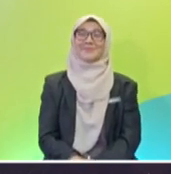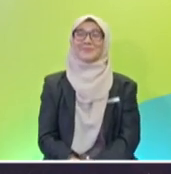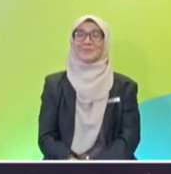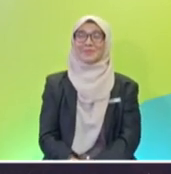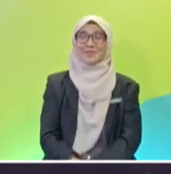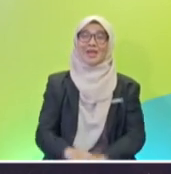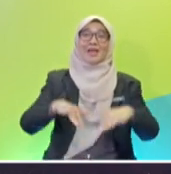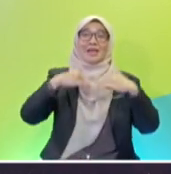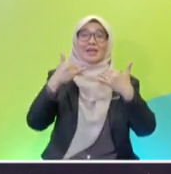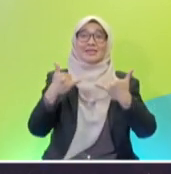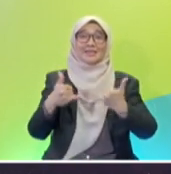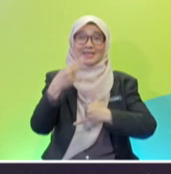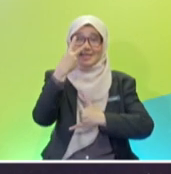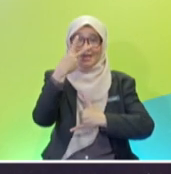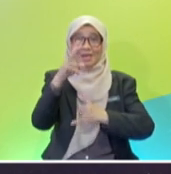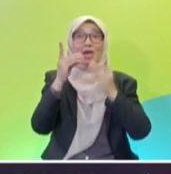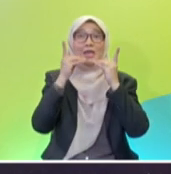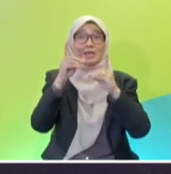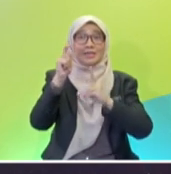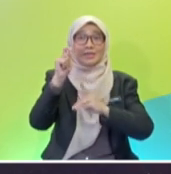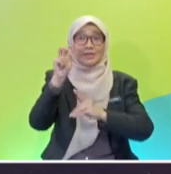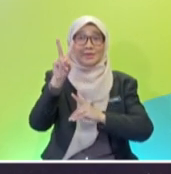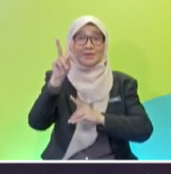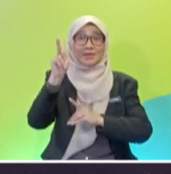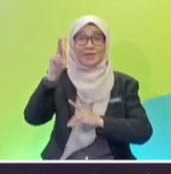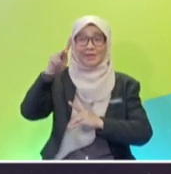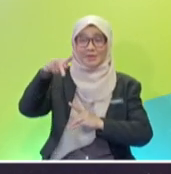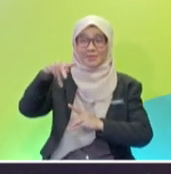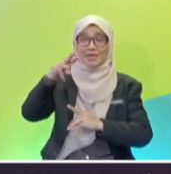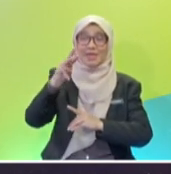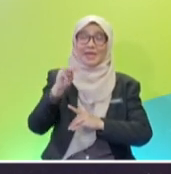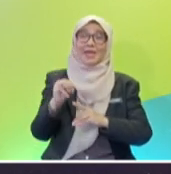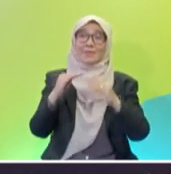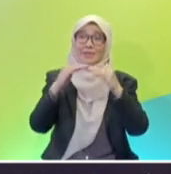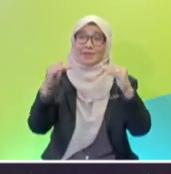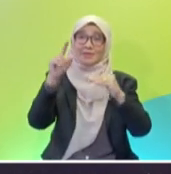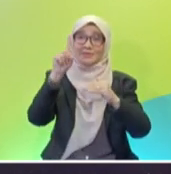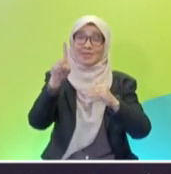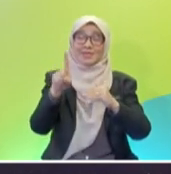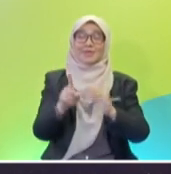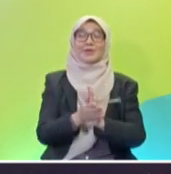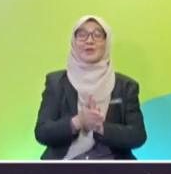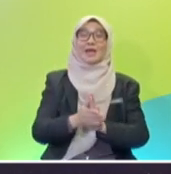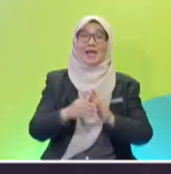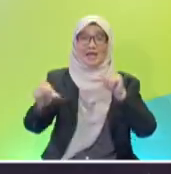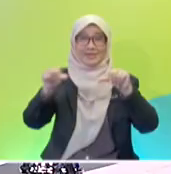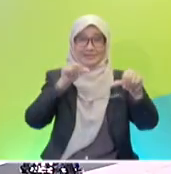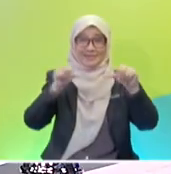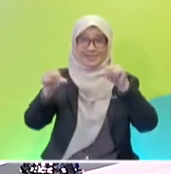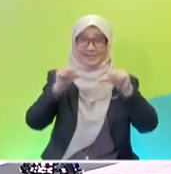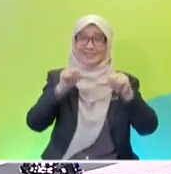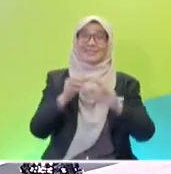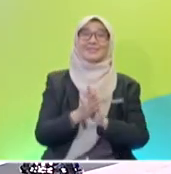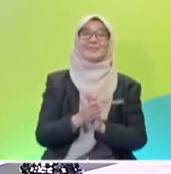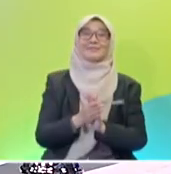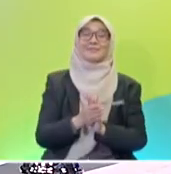sedang menonton Didik TV KPM. Sekarang kita dalam slot tahap 1. Kita sama-sama sedang belajar mata pelajaran sains. Dan topik hari